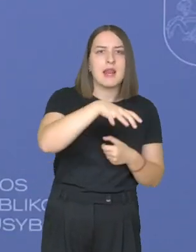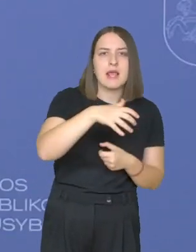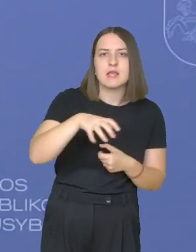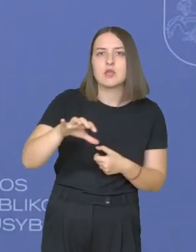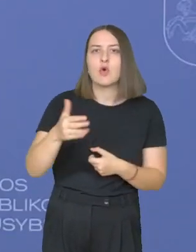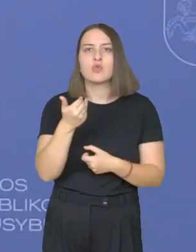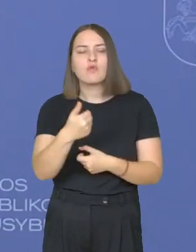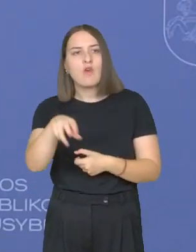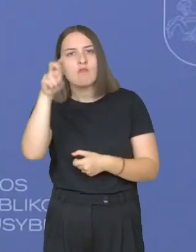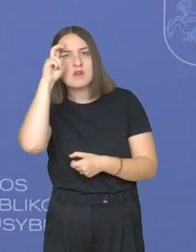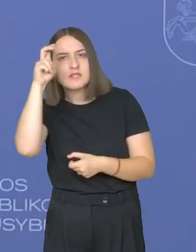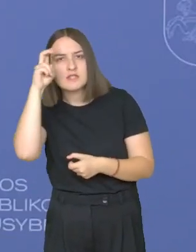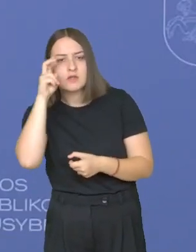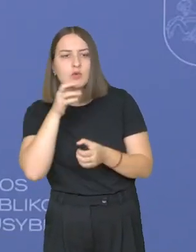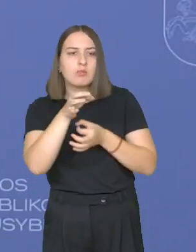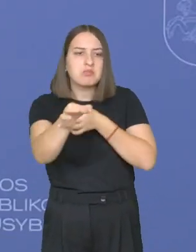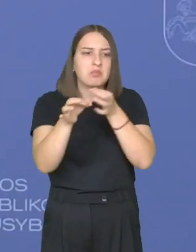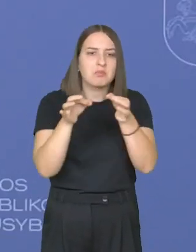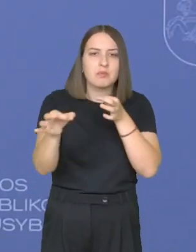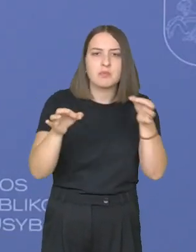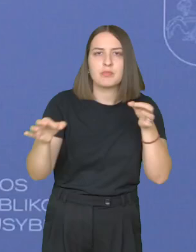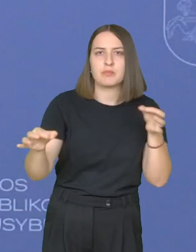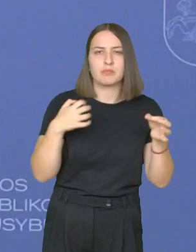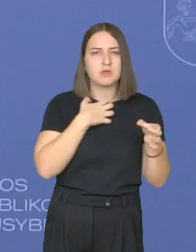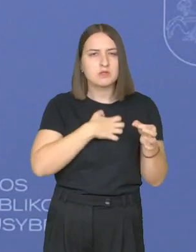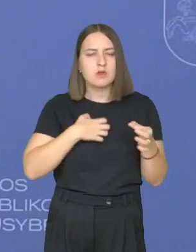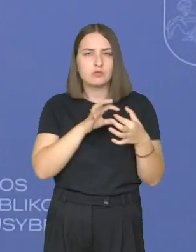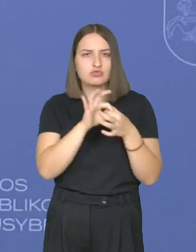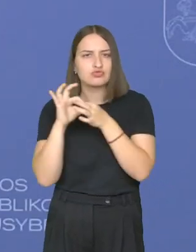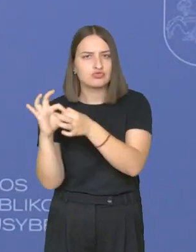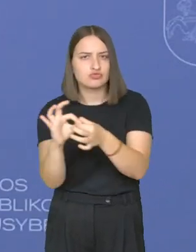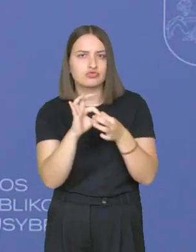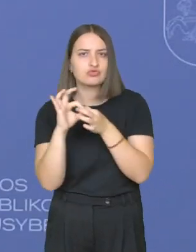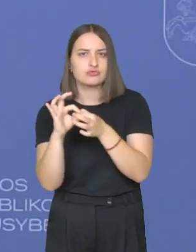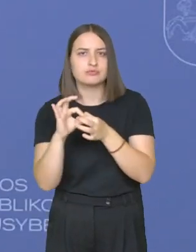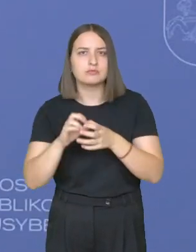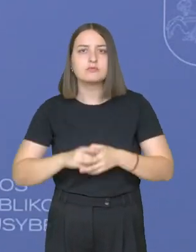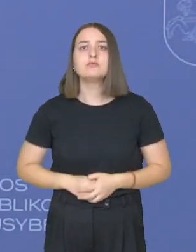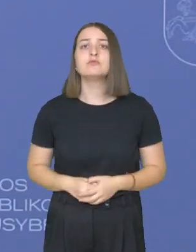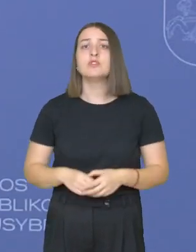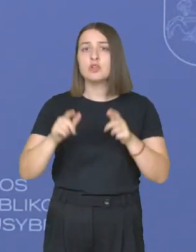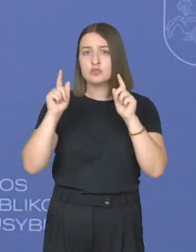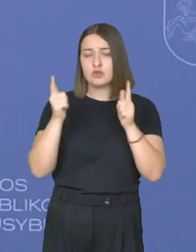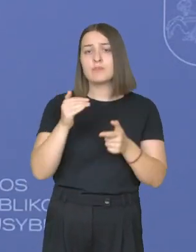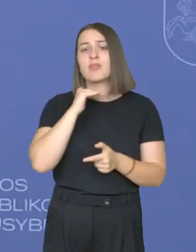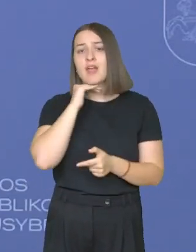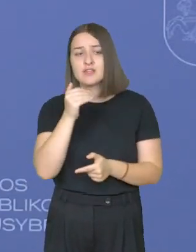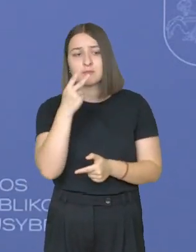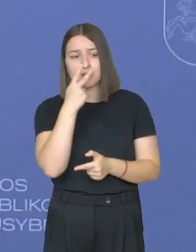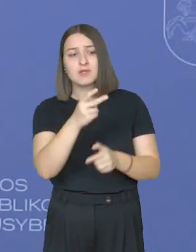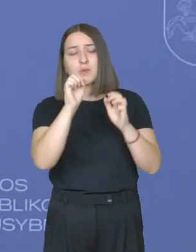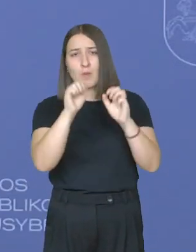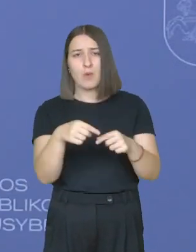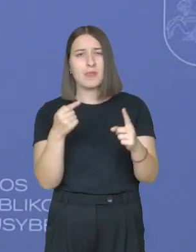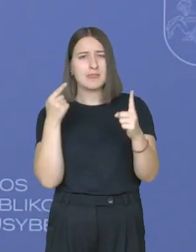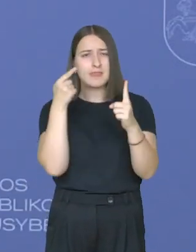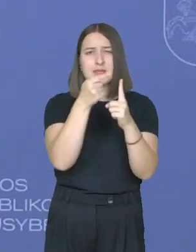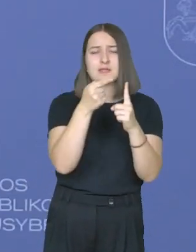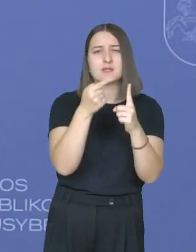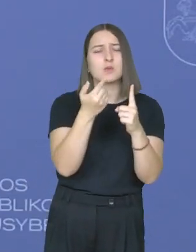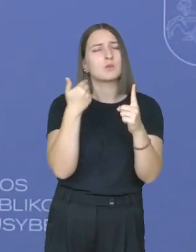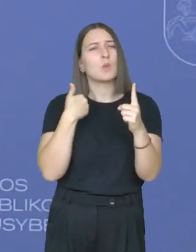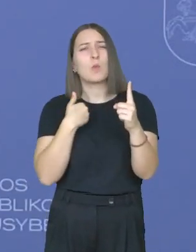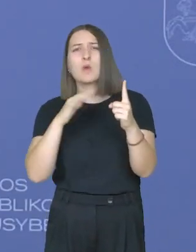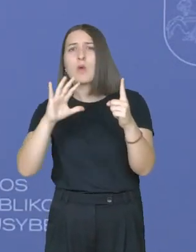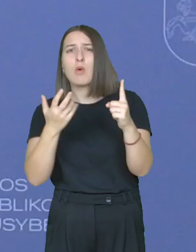tai kad esam tikrai geram ir tvirtam kely aiški vizija ko mes norim ką norim pasiekt ir manau